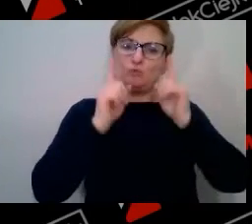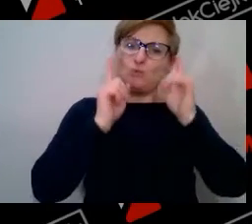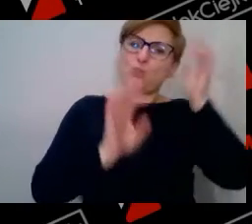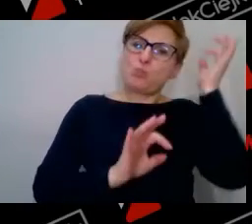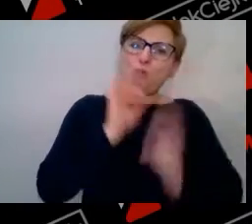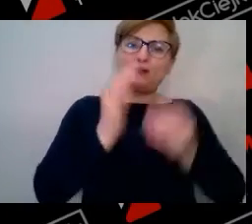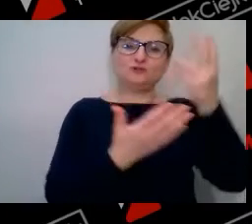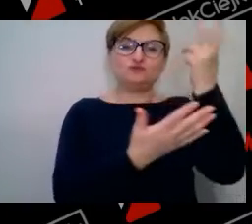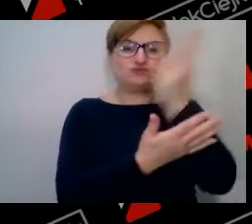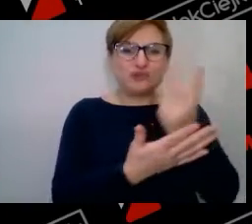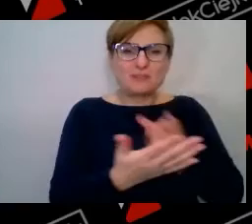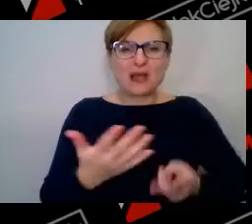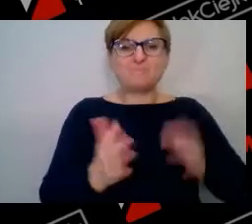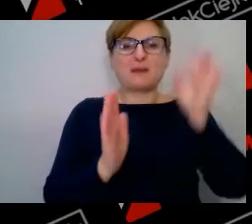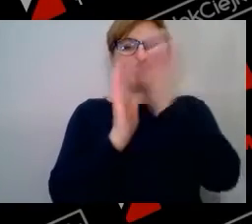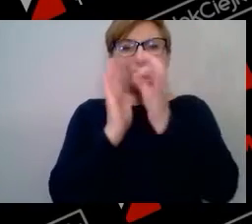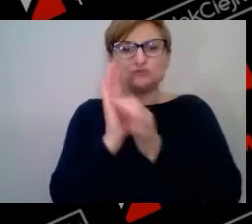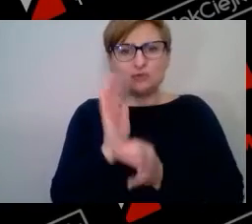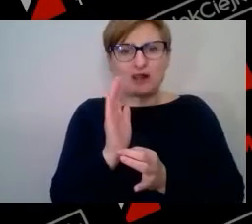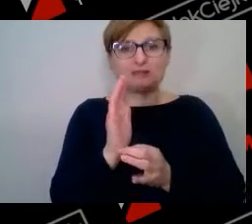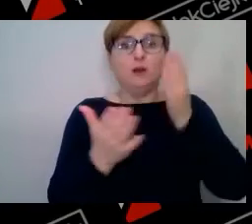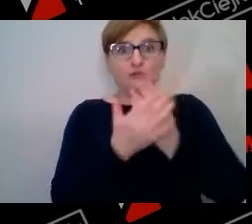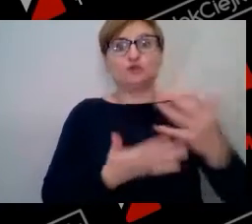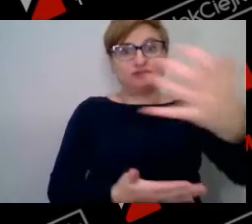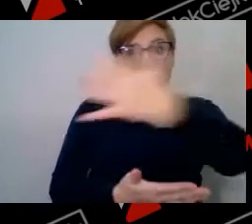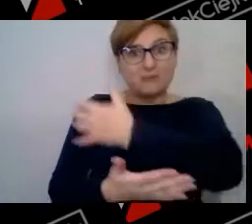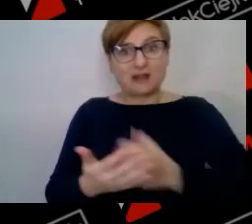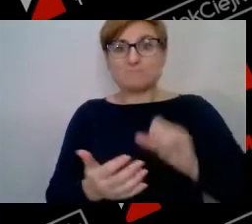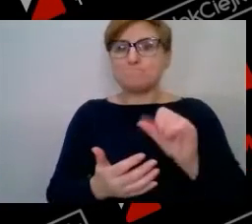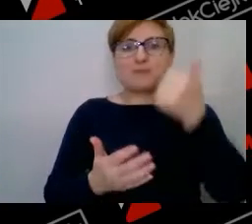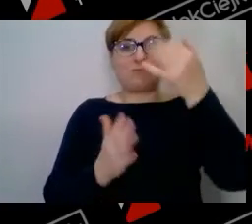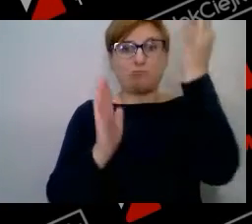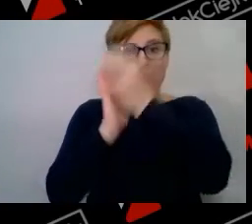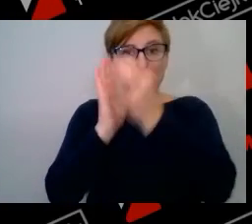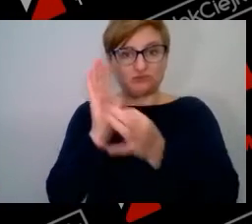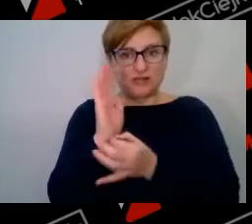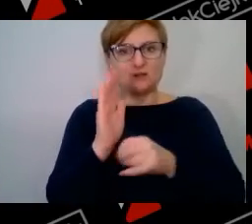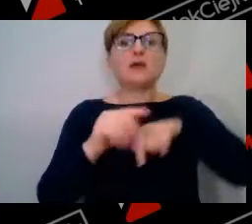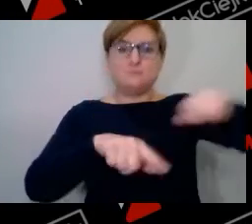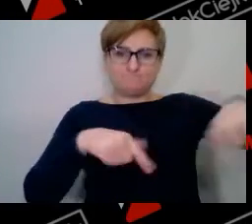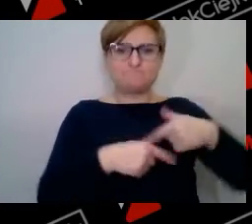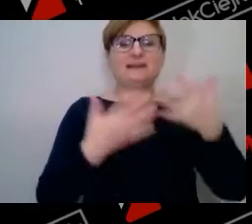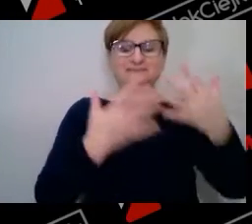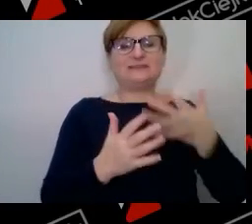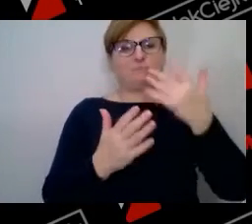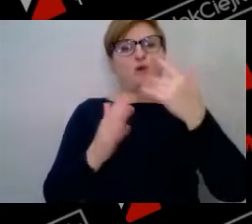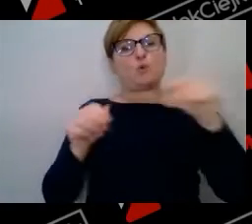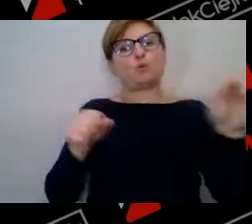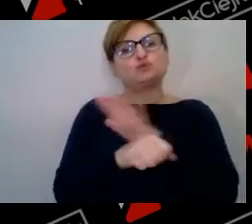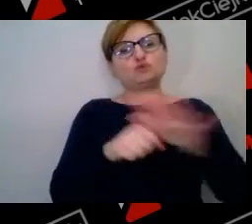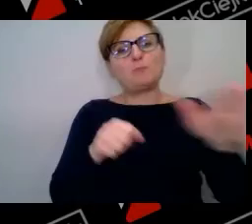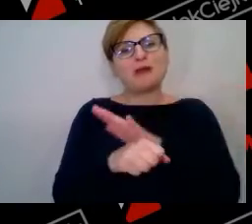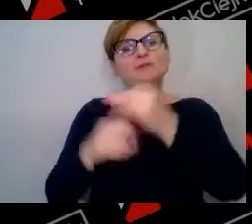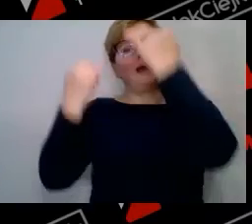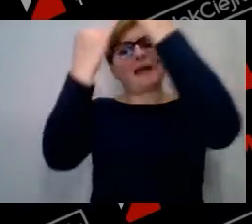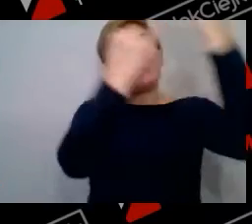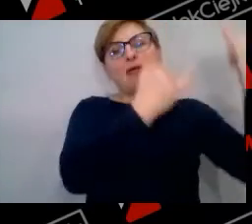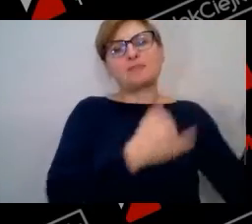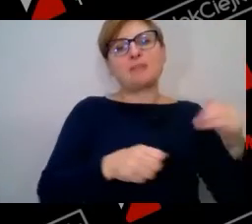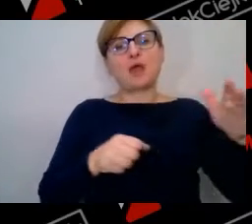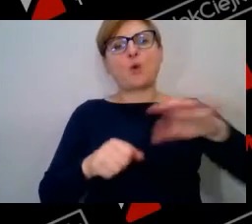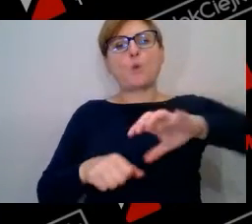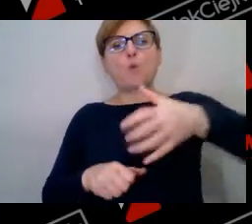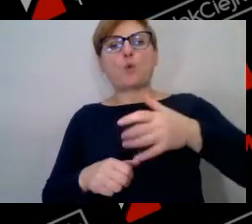postulat został pominięty. Zebrałyśmy pierwsze postulaty i zamierzamy je uzupełnić o żądania kolejnych grup zawodowych, pracowników i